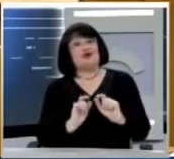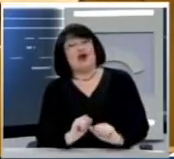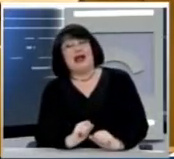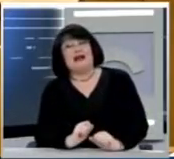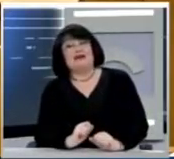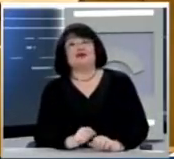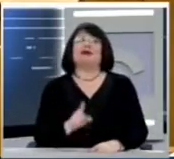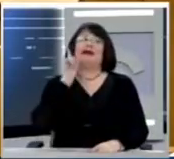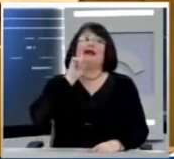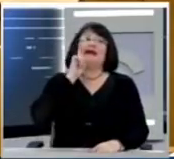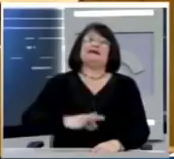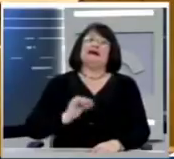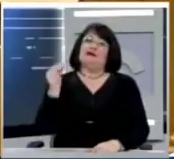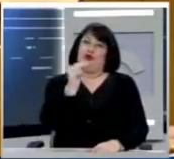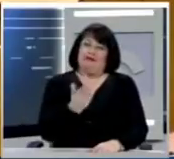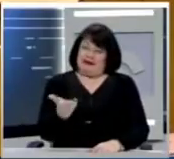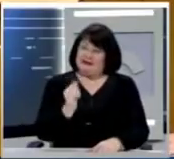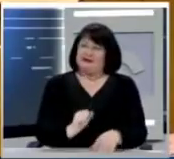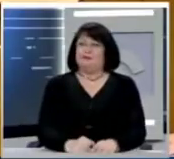Κυρίες και κύριοι βουλευτές,